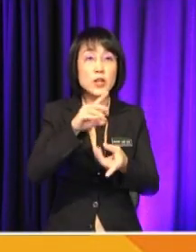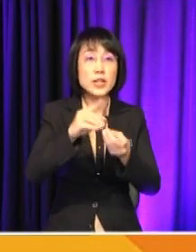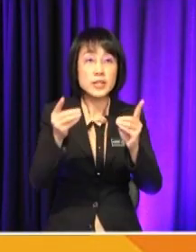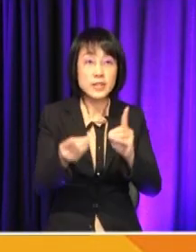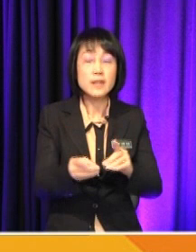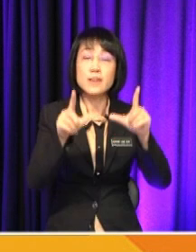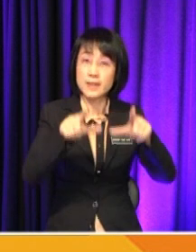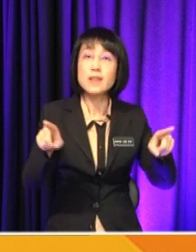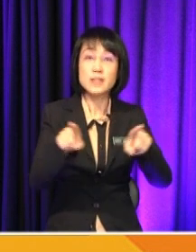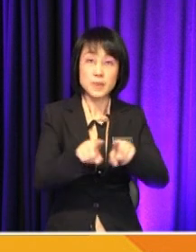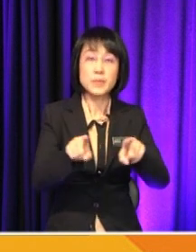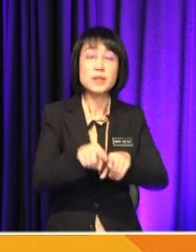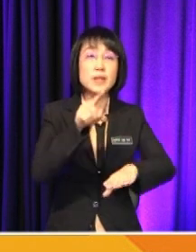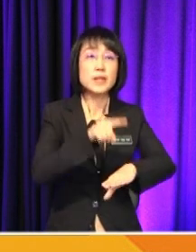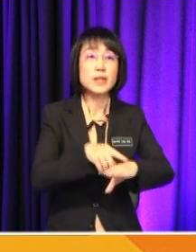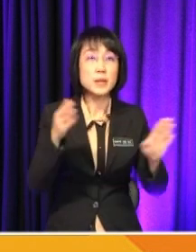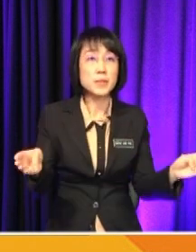tidur utama